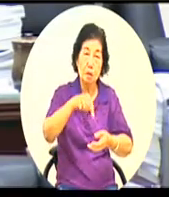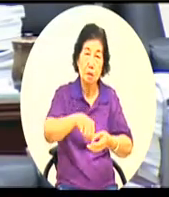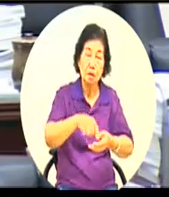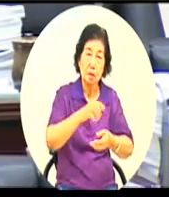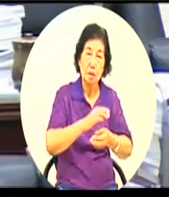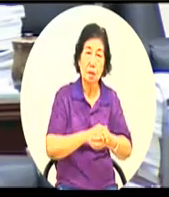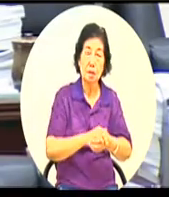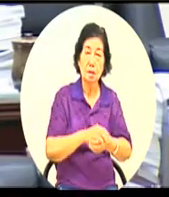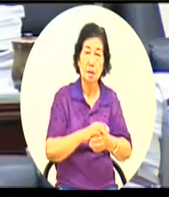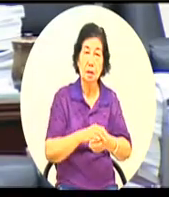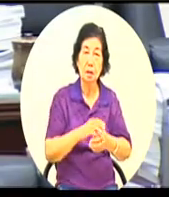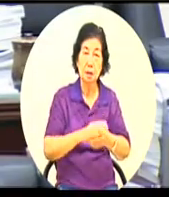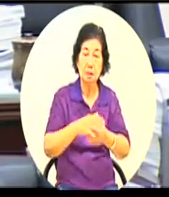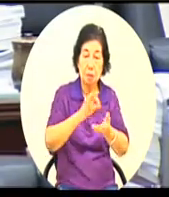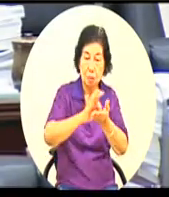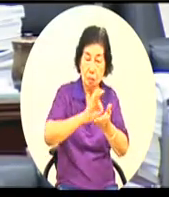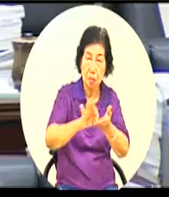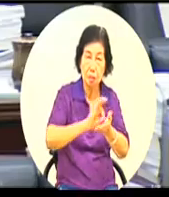1亿后8000万。